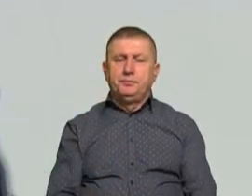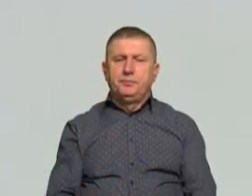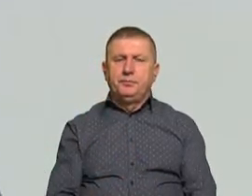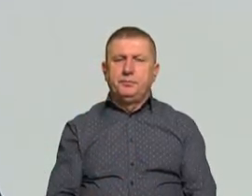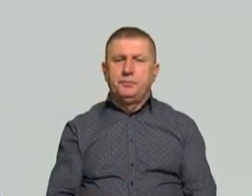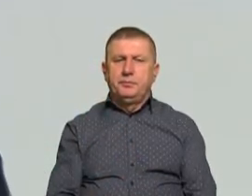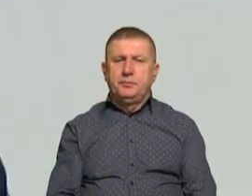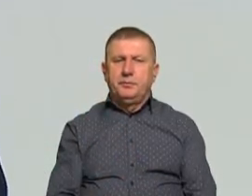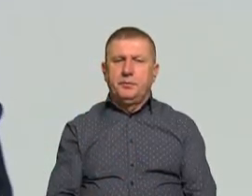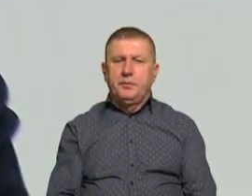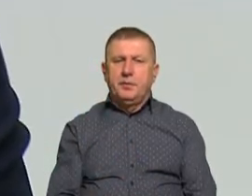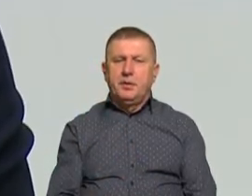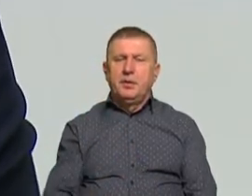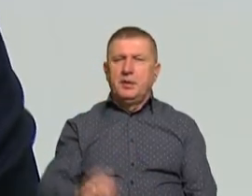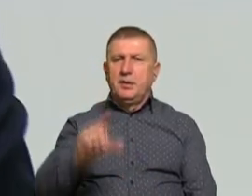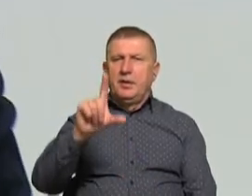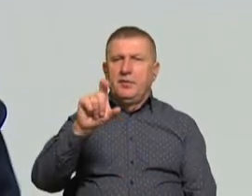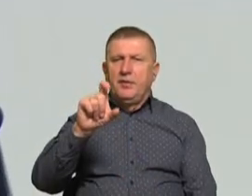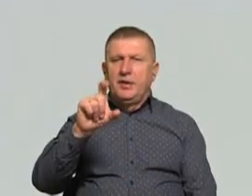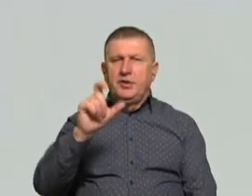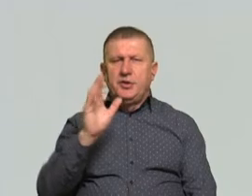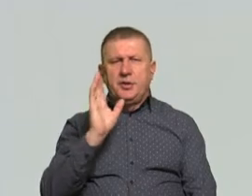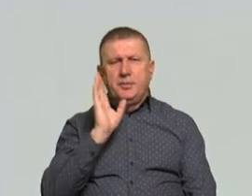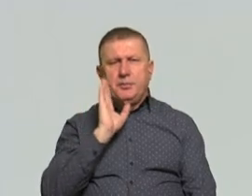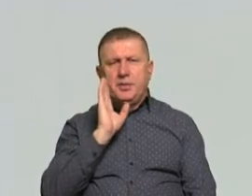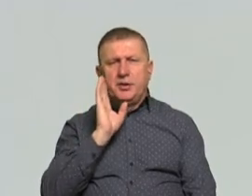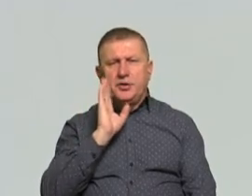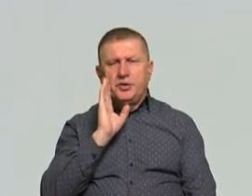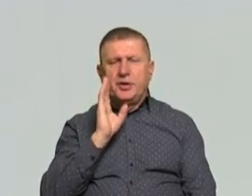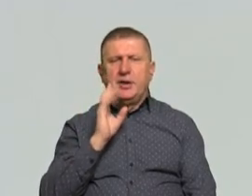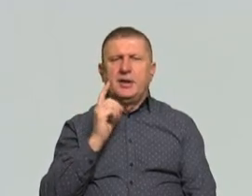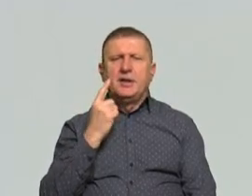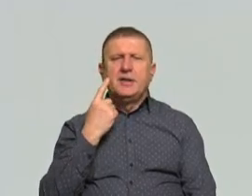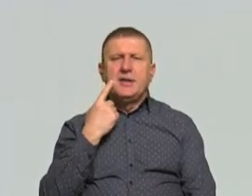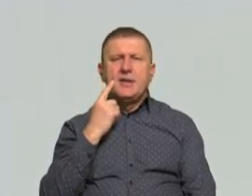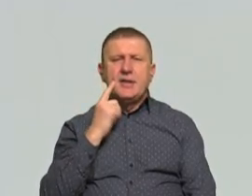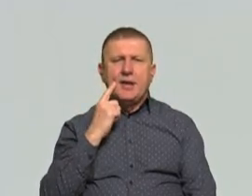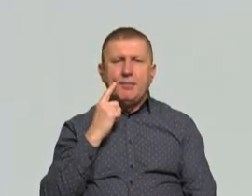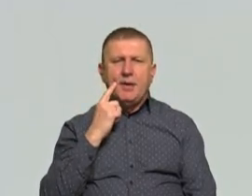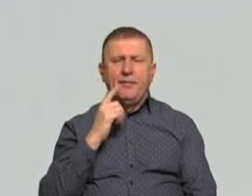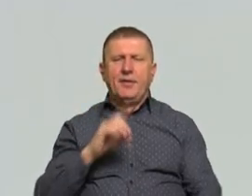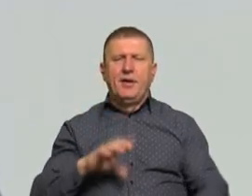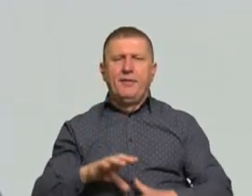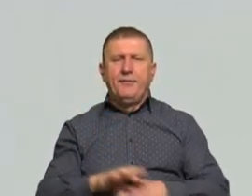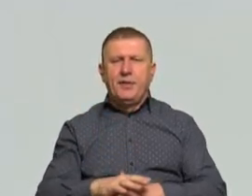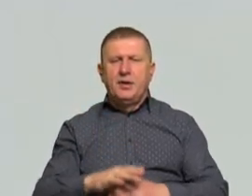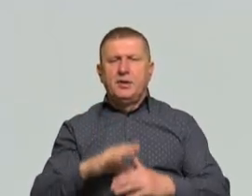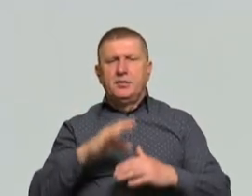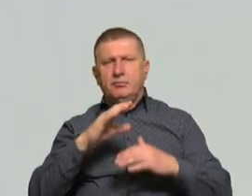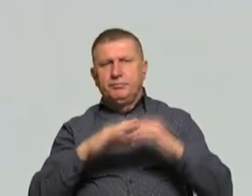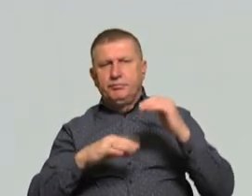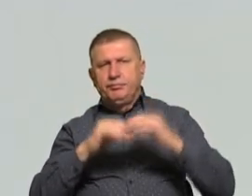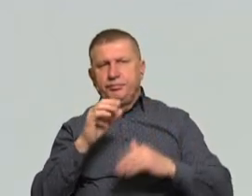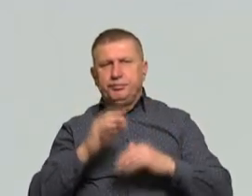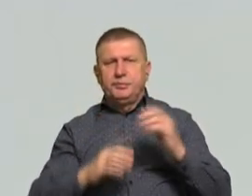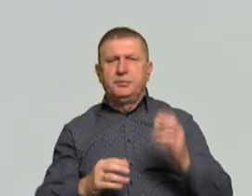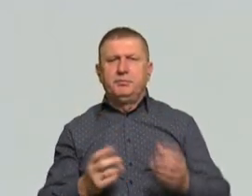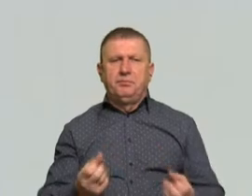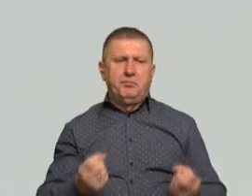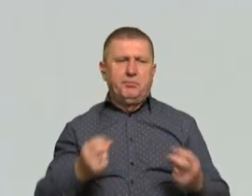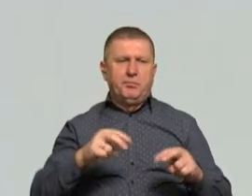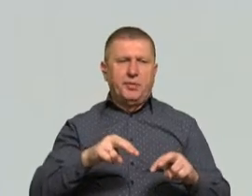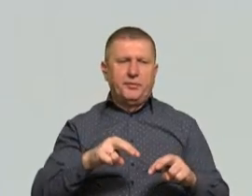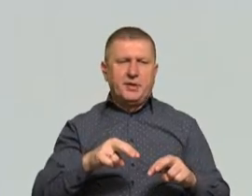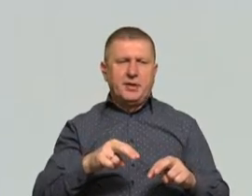do tych 200 mieszkań, tak? Czyli zabawa Bielska-Białej w dewelopera. Powstają te, nie wiem czy